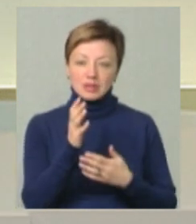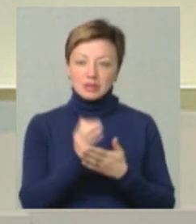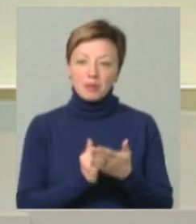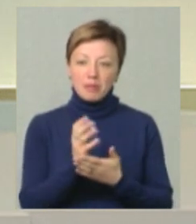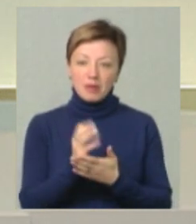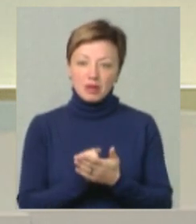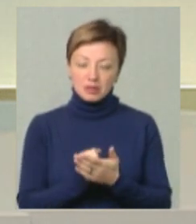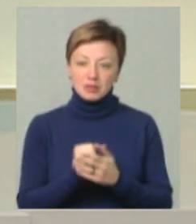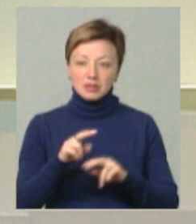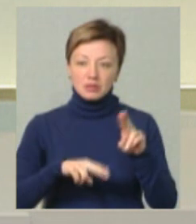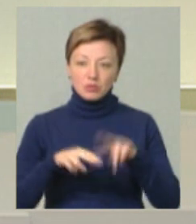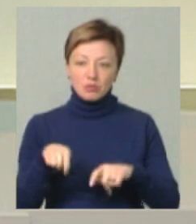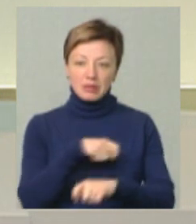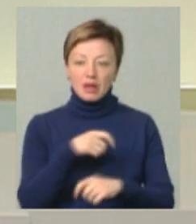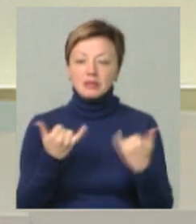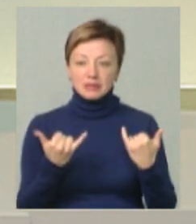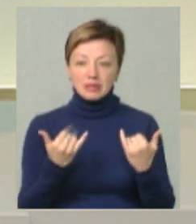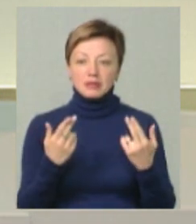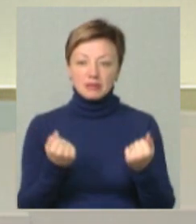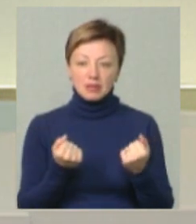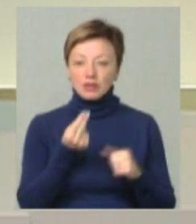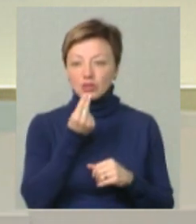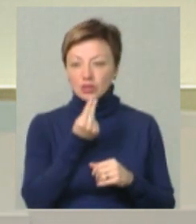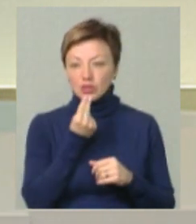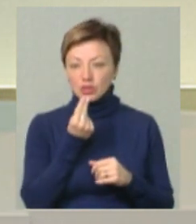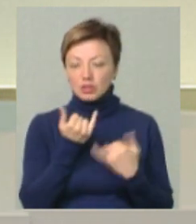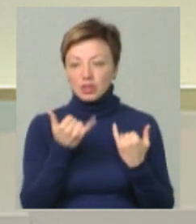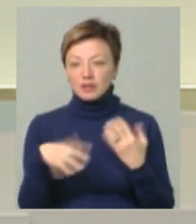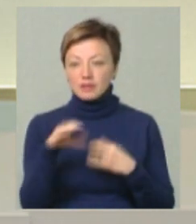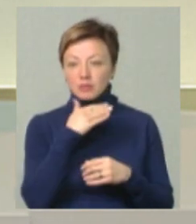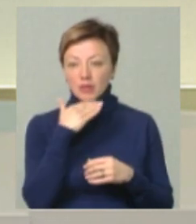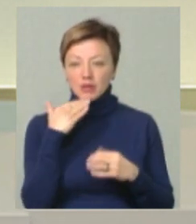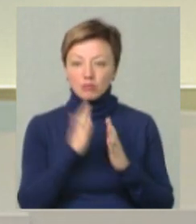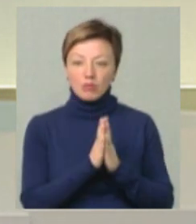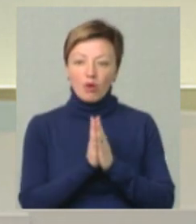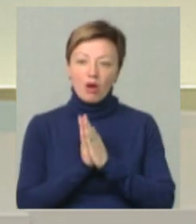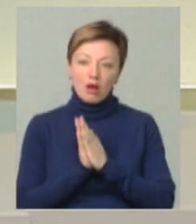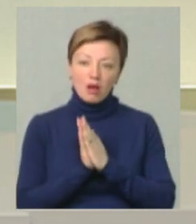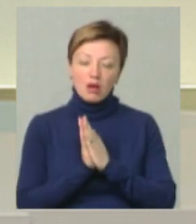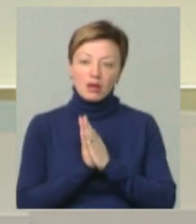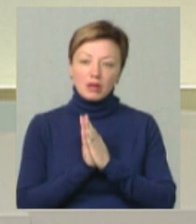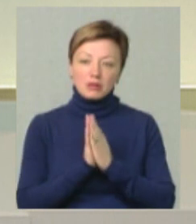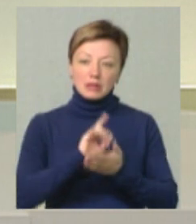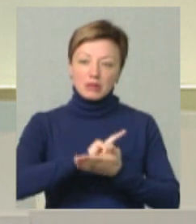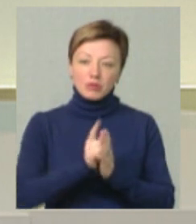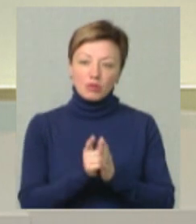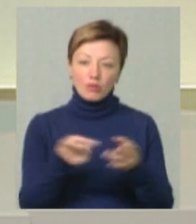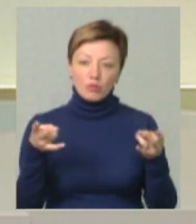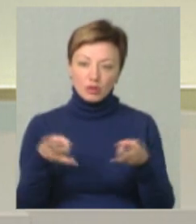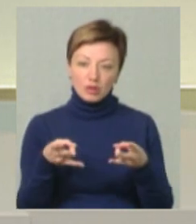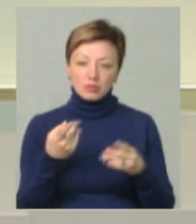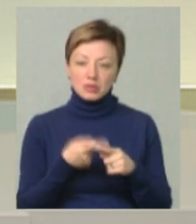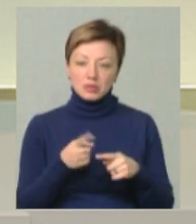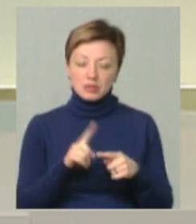запас строїтельних матеріалів. Зараз, да, от їжу до всіх багато звертаюся з проханням, щоб нам дуже зараз терміново потрібні